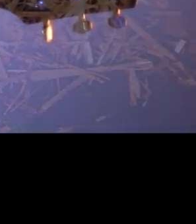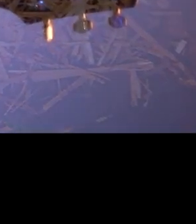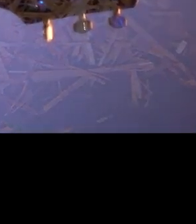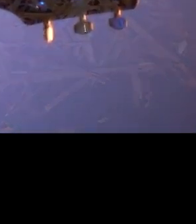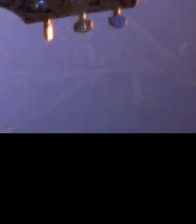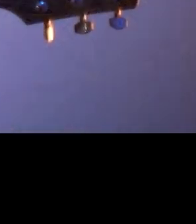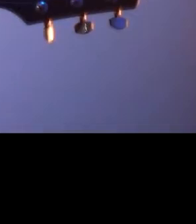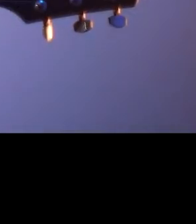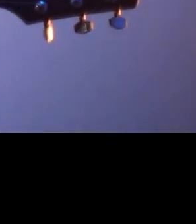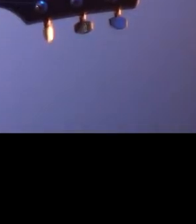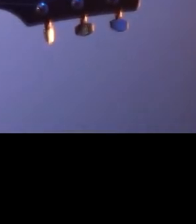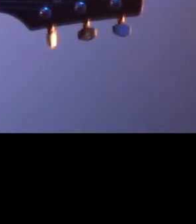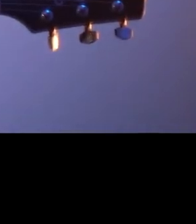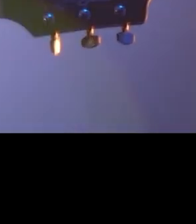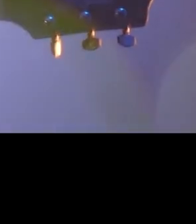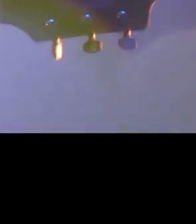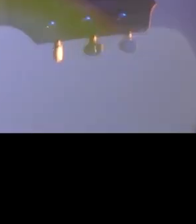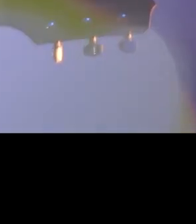vidjeti sve.